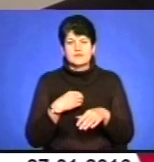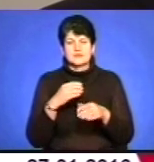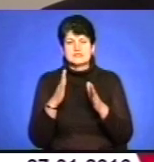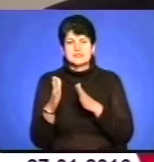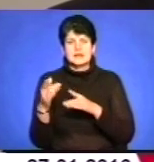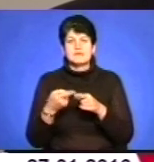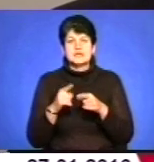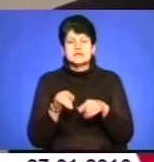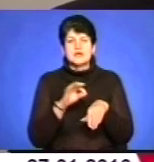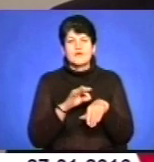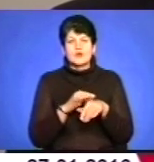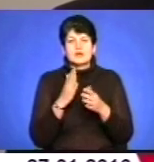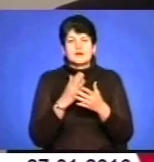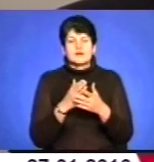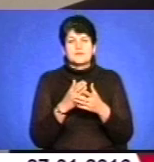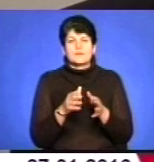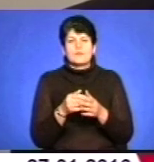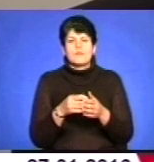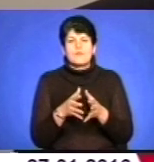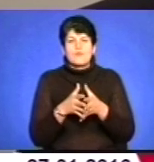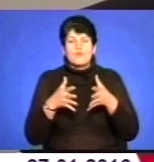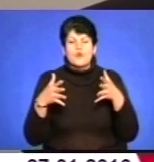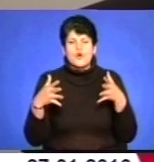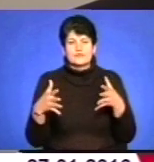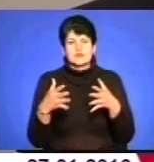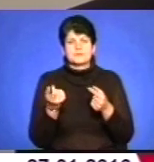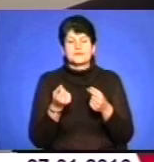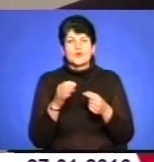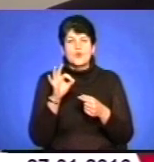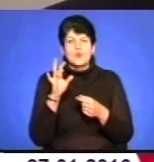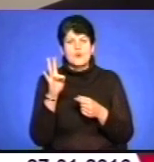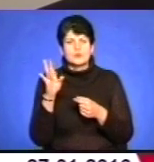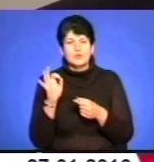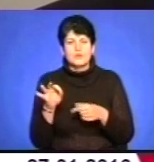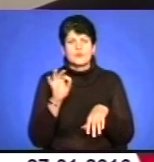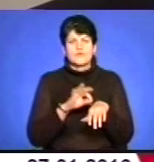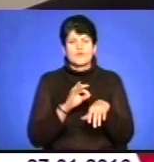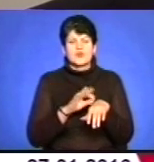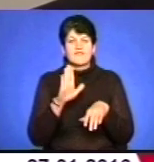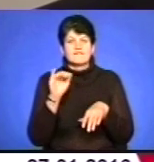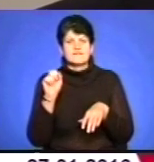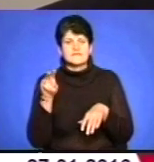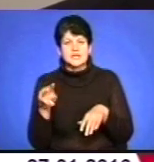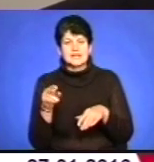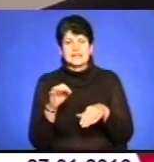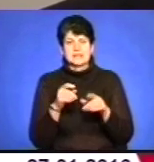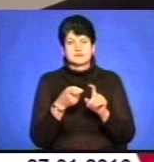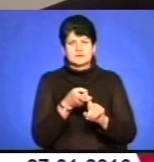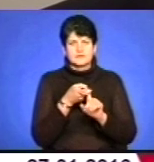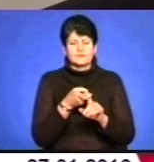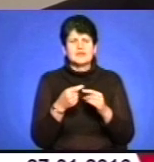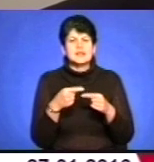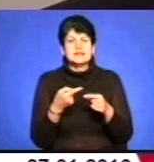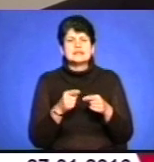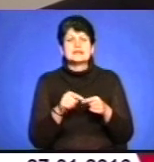з підвищеною масою тіла, хворі, які з пересадженими органами, онкохворі, ВІЛ-інфіковані і інші. Тобто це та є